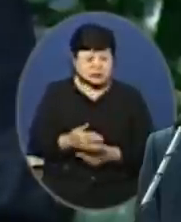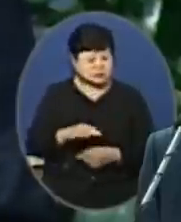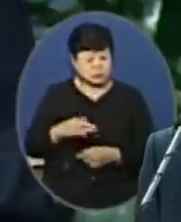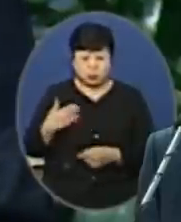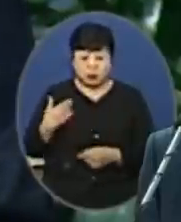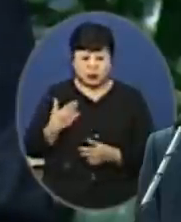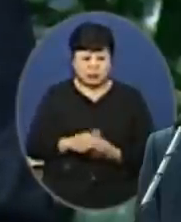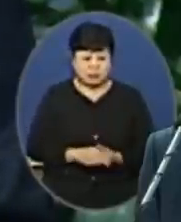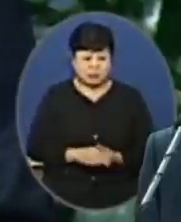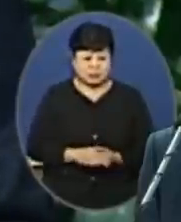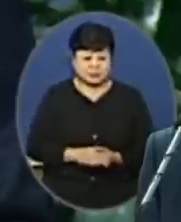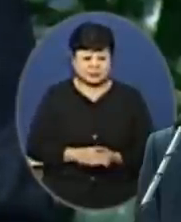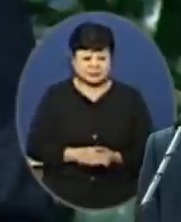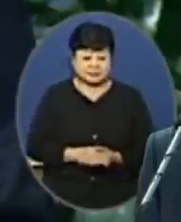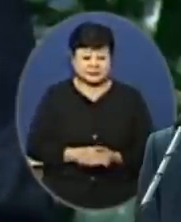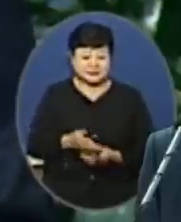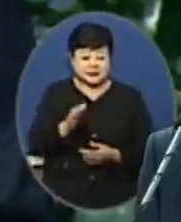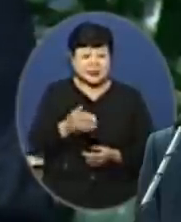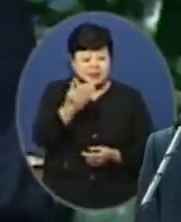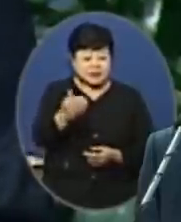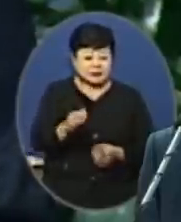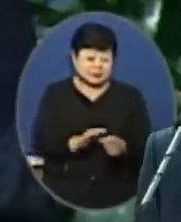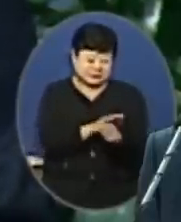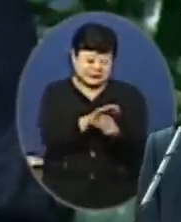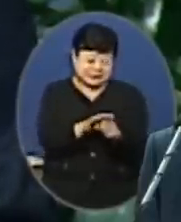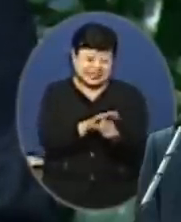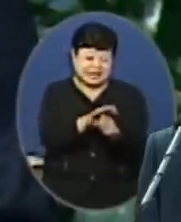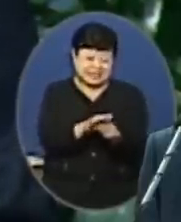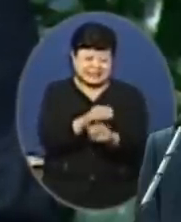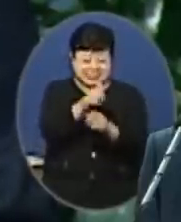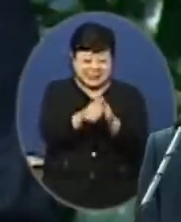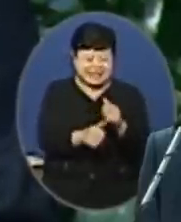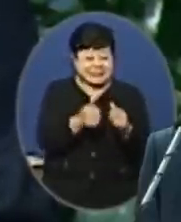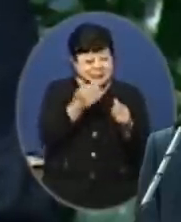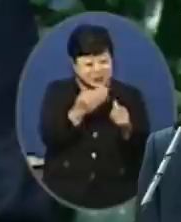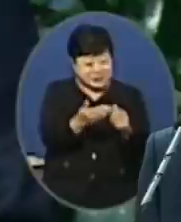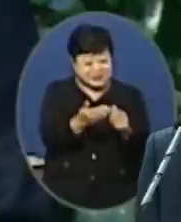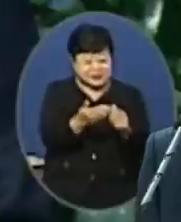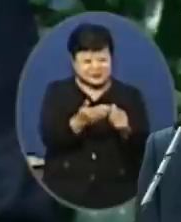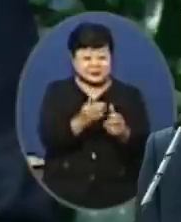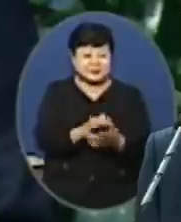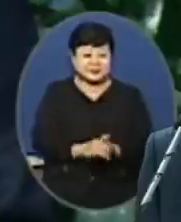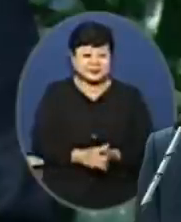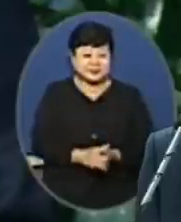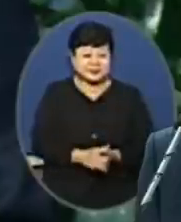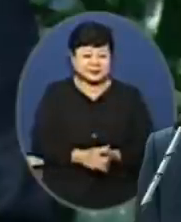않습니까? 그러나 여러분을 사랑하는 하나님께서는